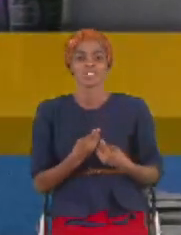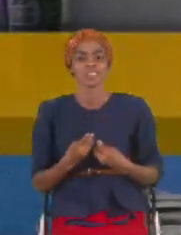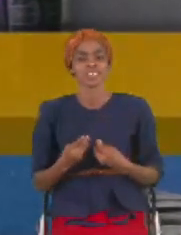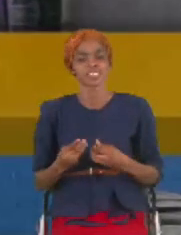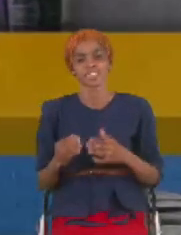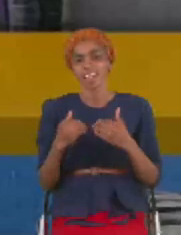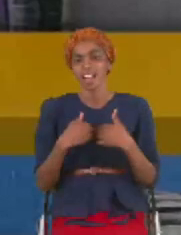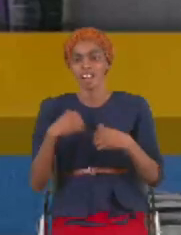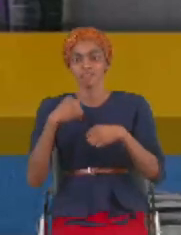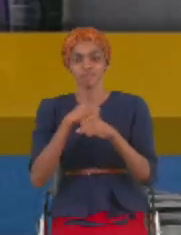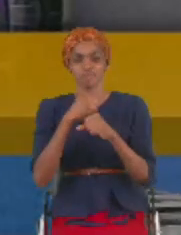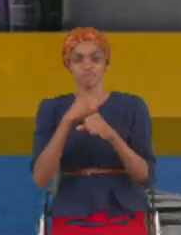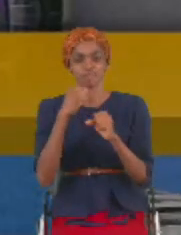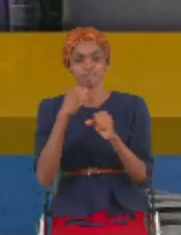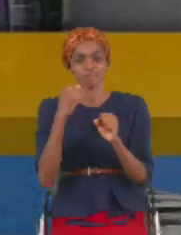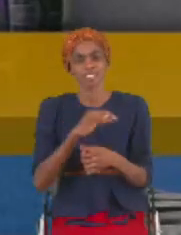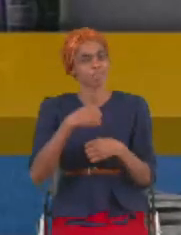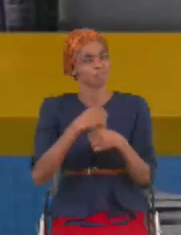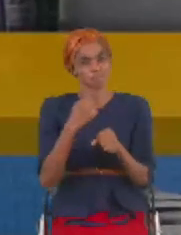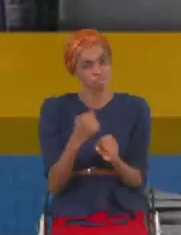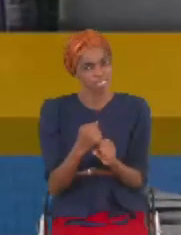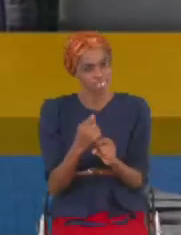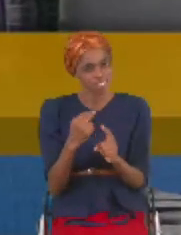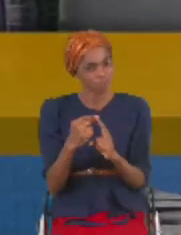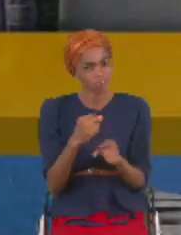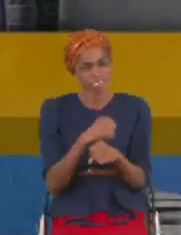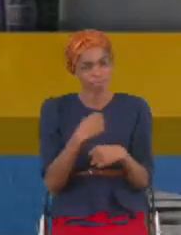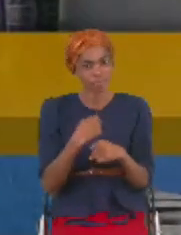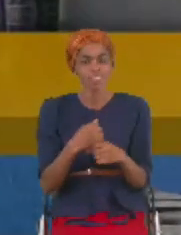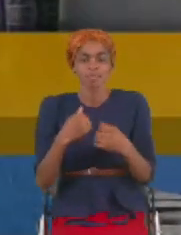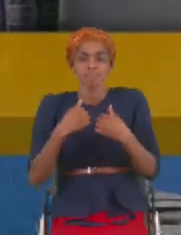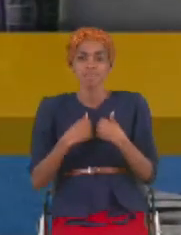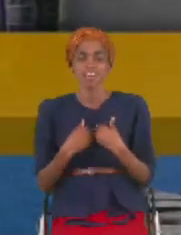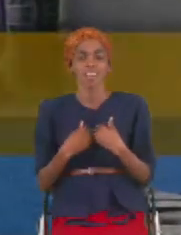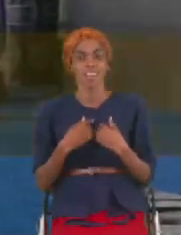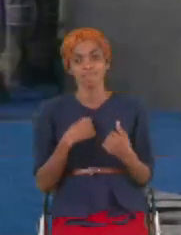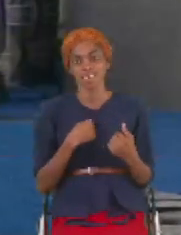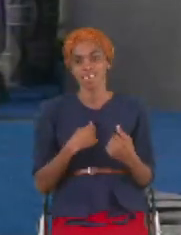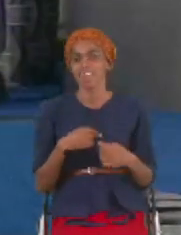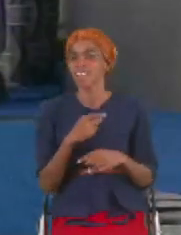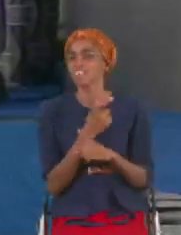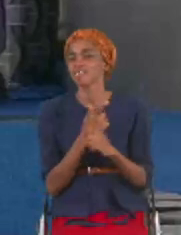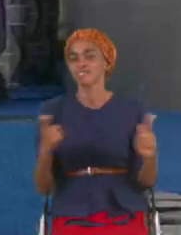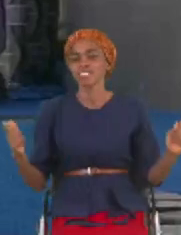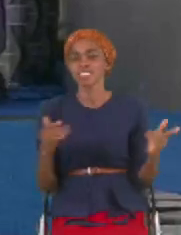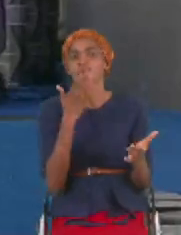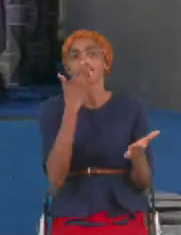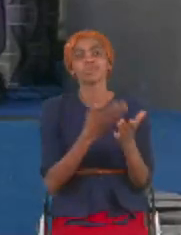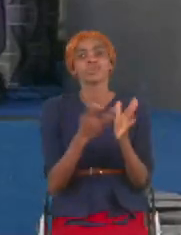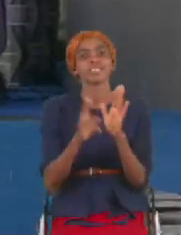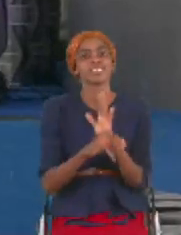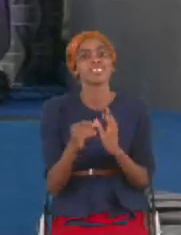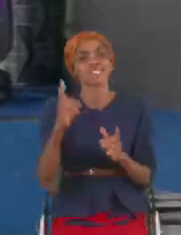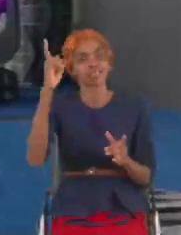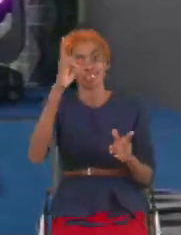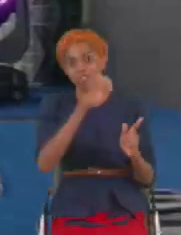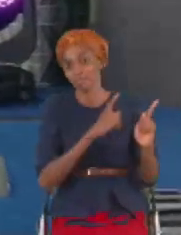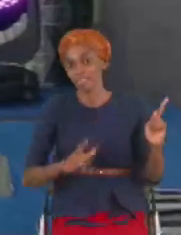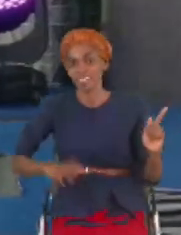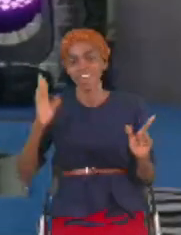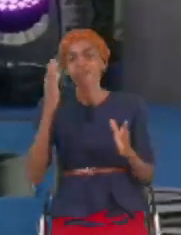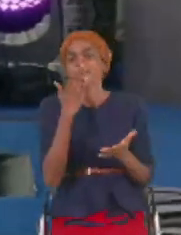tu me donnes le bouclier de ton salut et je deviens grand pat abondé la bonté de dieu te rendre à